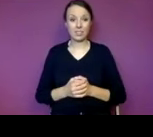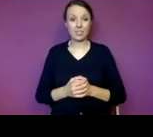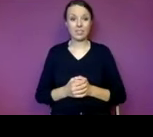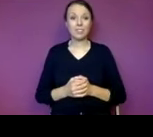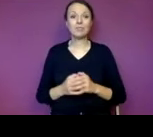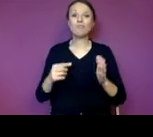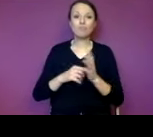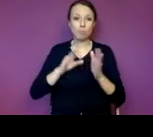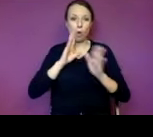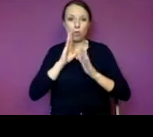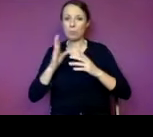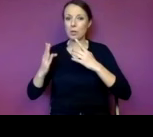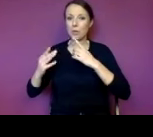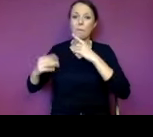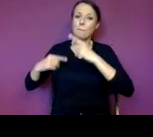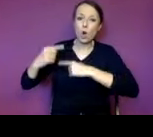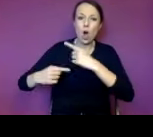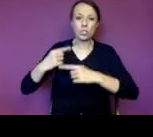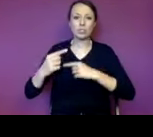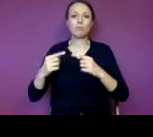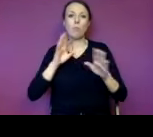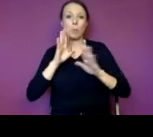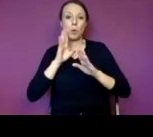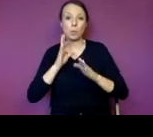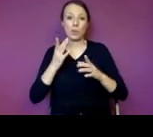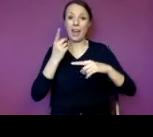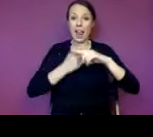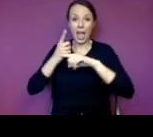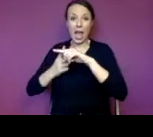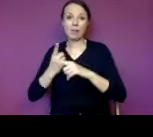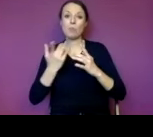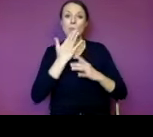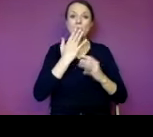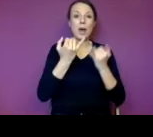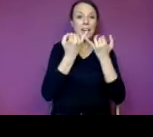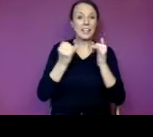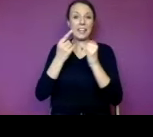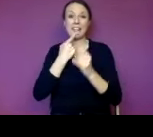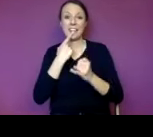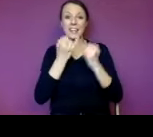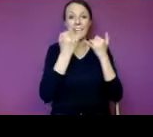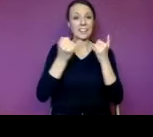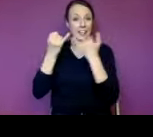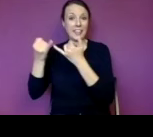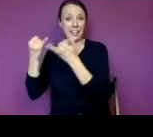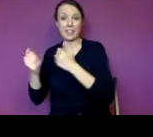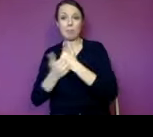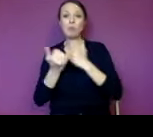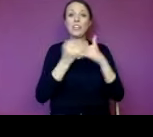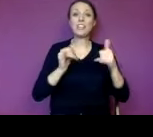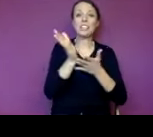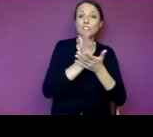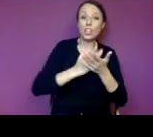samym procesie i tym samym zjawisku, no mówimy trochę może różnymi językami, ale w gruncie rzeczy no chodzi nam o to samo, prawda?